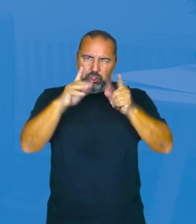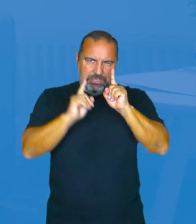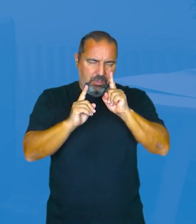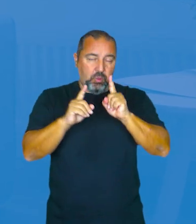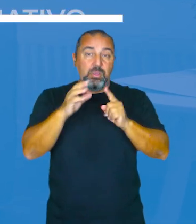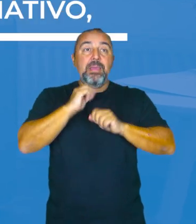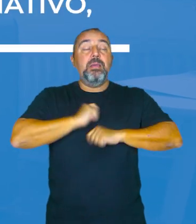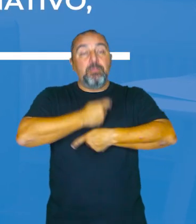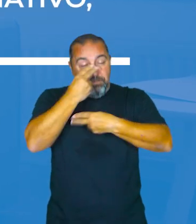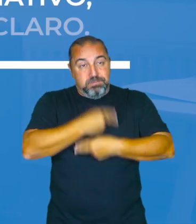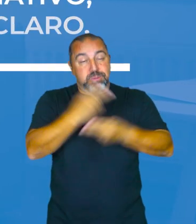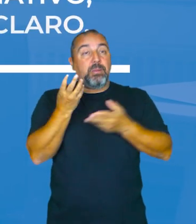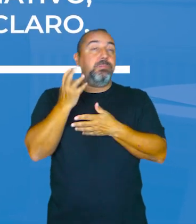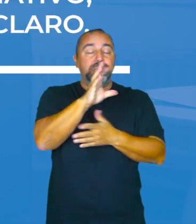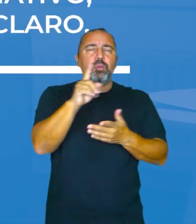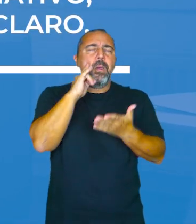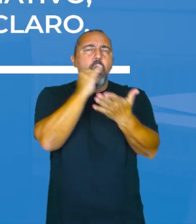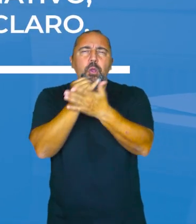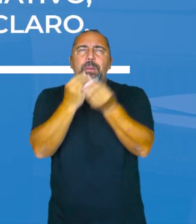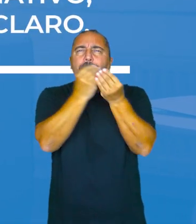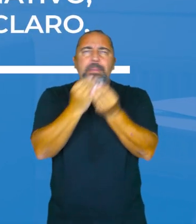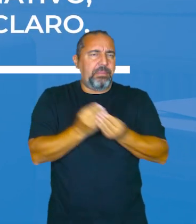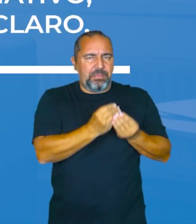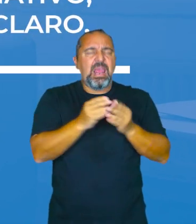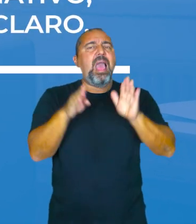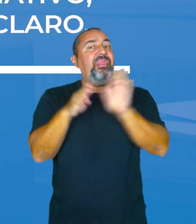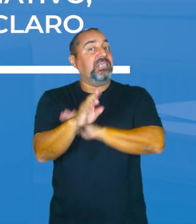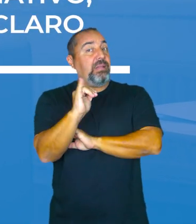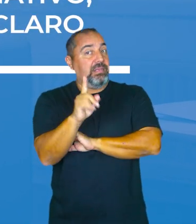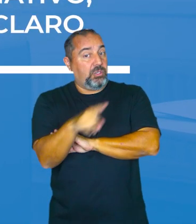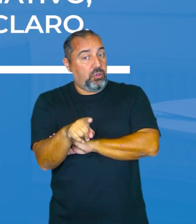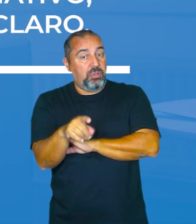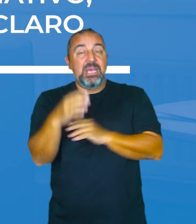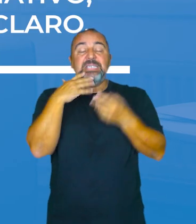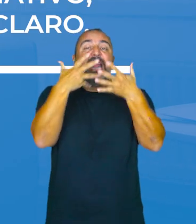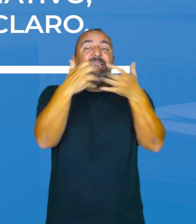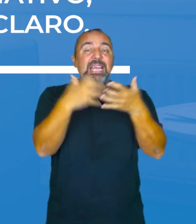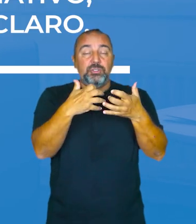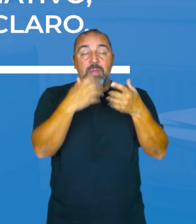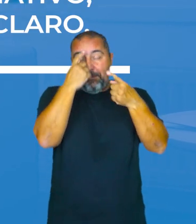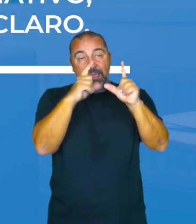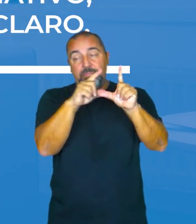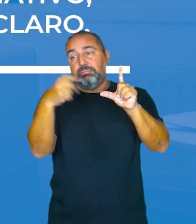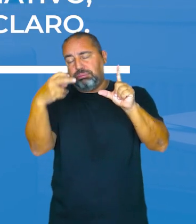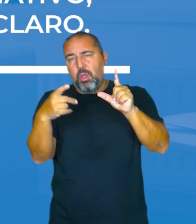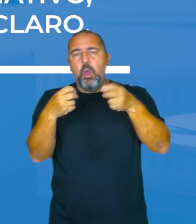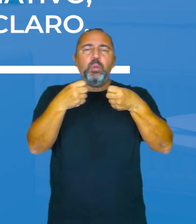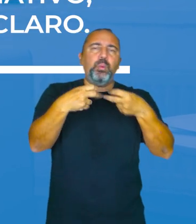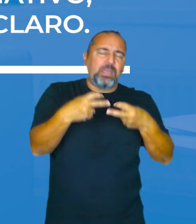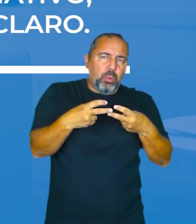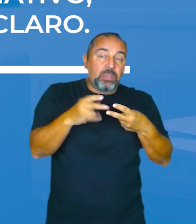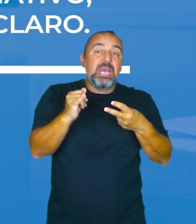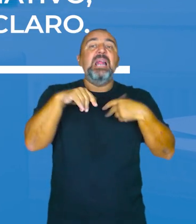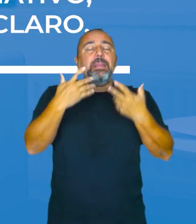Azken aholkua, argitaratu aurretik, egiaztatu dena, eta egiaztatu irisgarritasuna. Gehitu testu